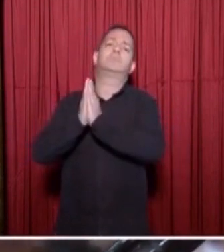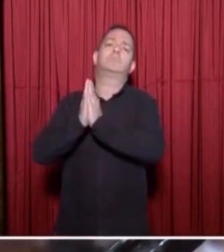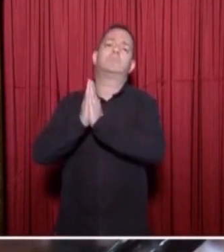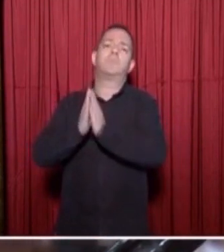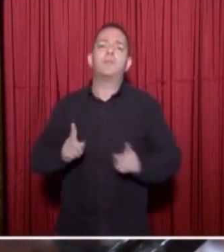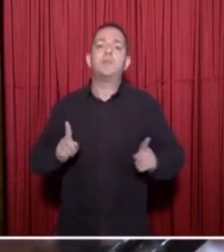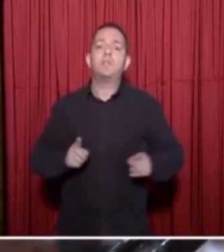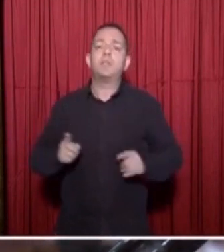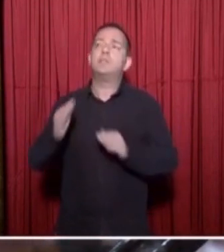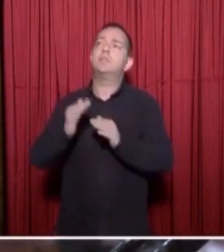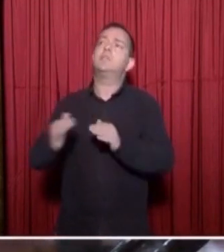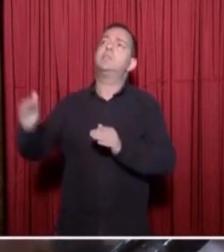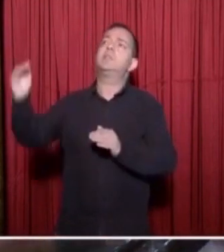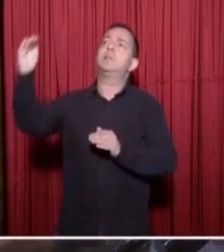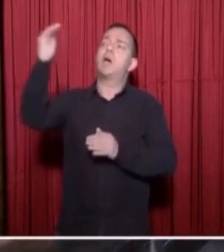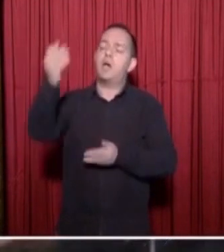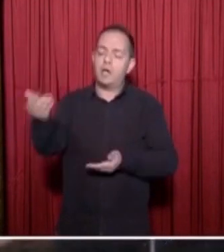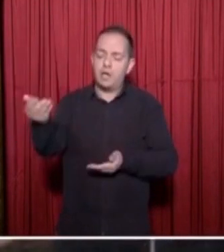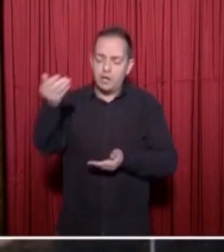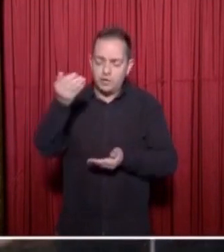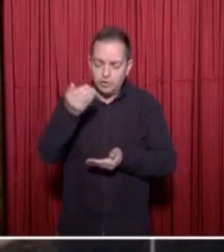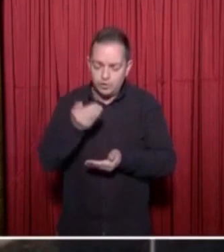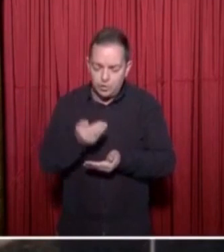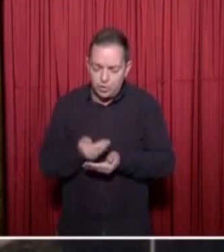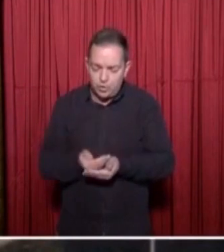δεηθούμε. Κύριε